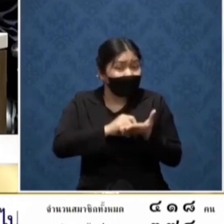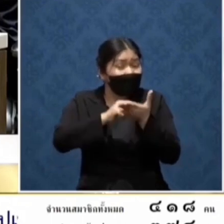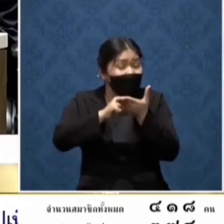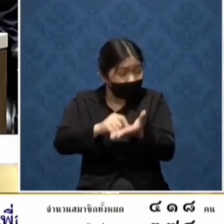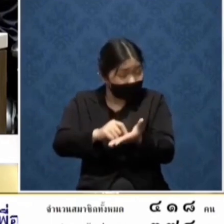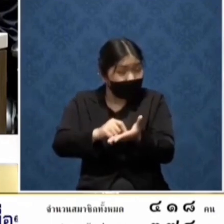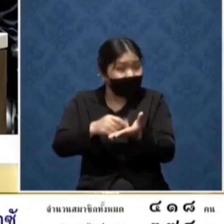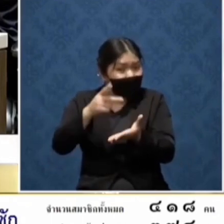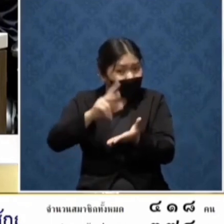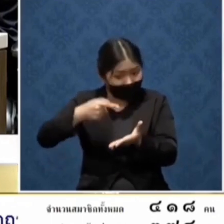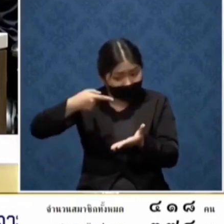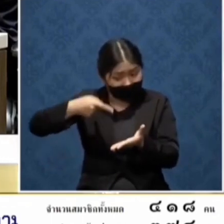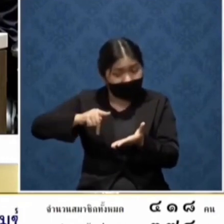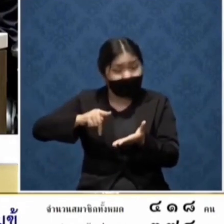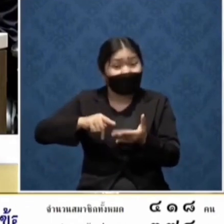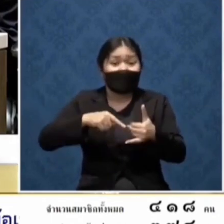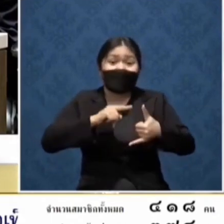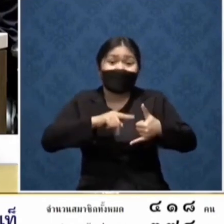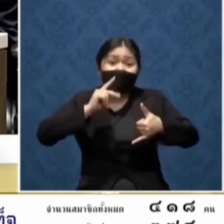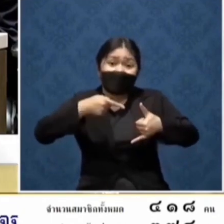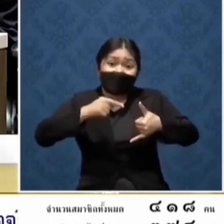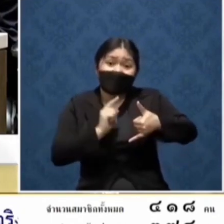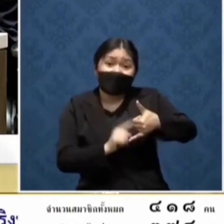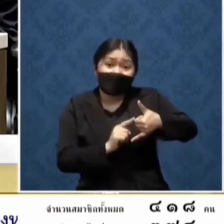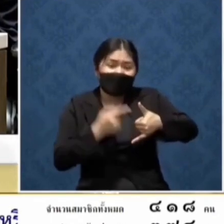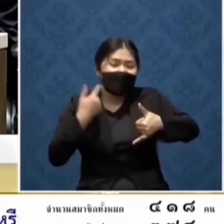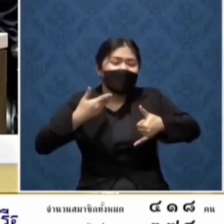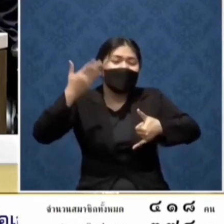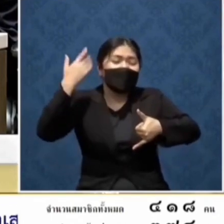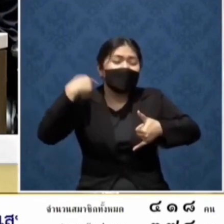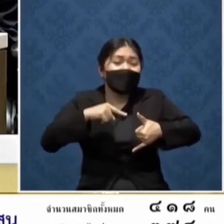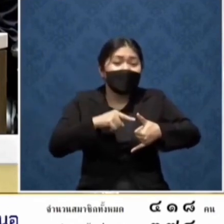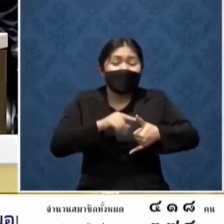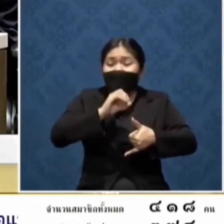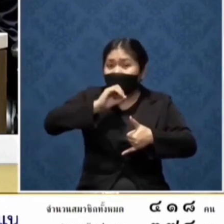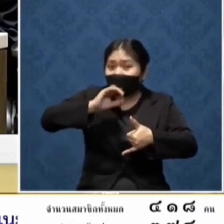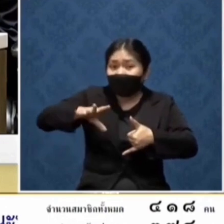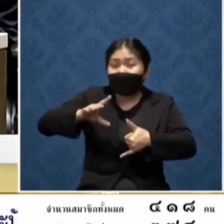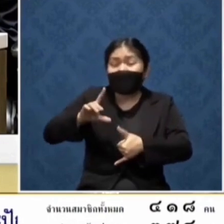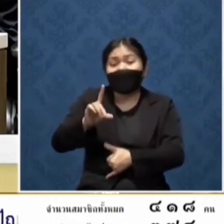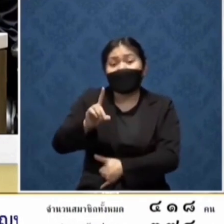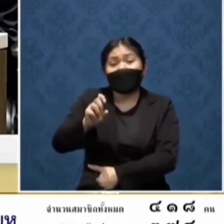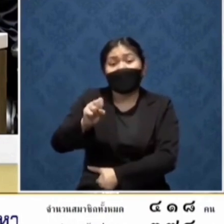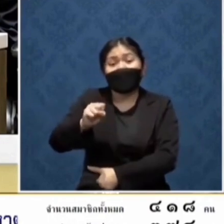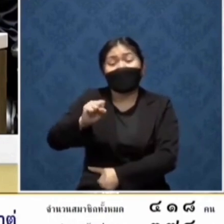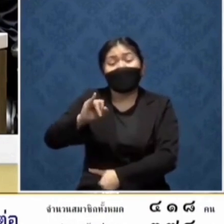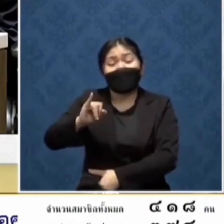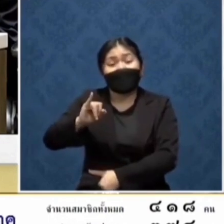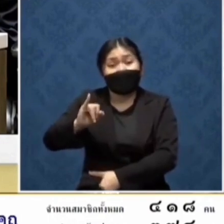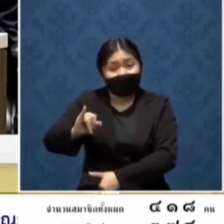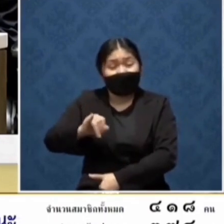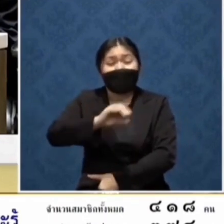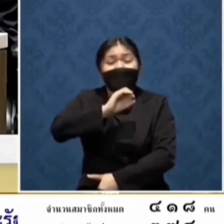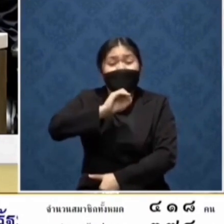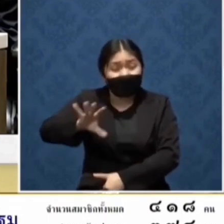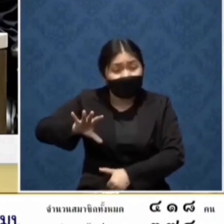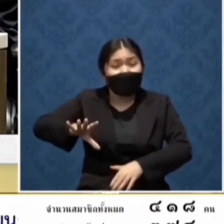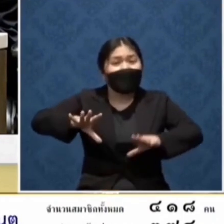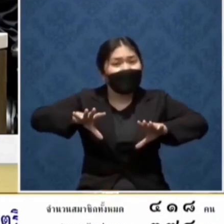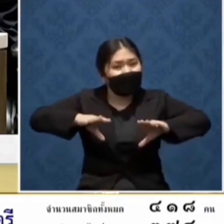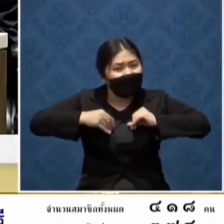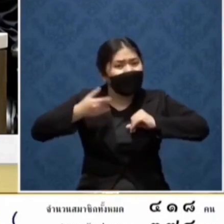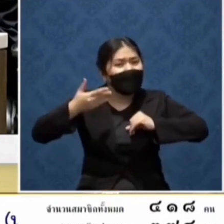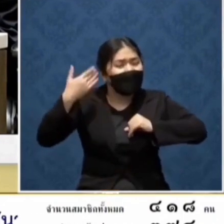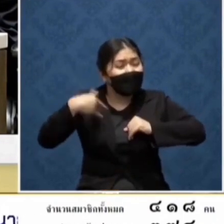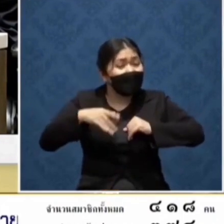างปอปราคนนี้ก่อนหน้านี้ก็เคยให้การกับเจ้าหน้าที่ DSI ก็ยอมรับออกมาตรงๆด้วยว่าที่ไป